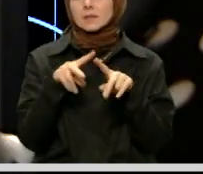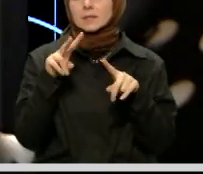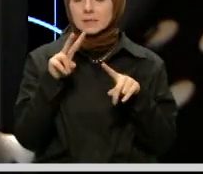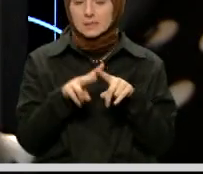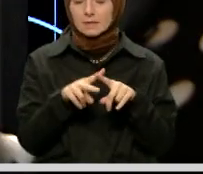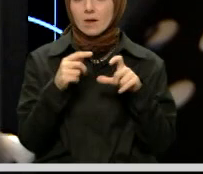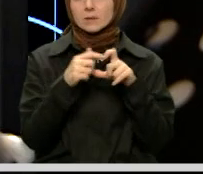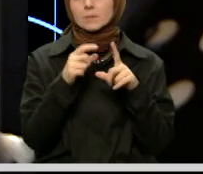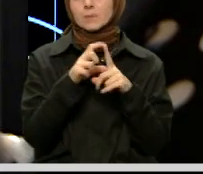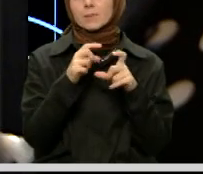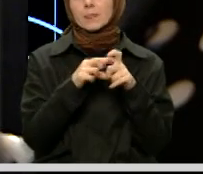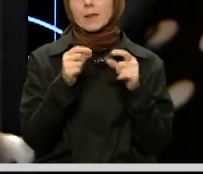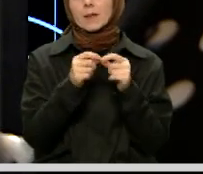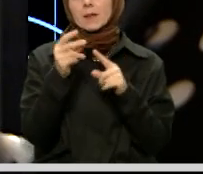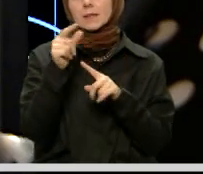nasıl diyelim